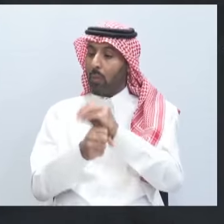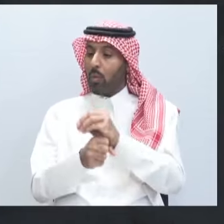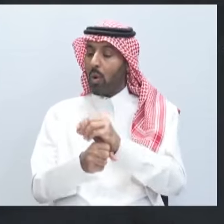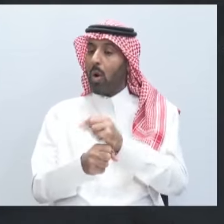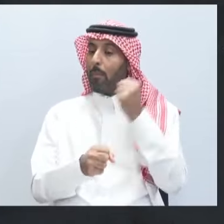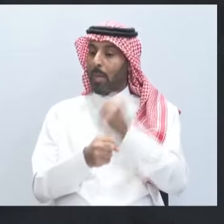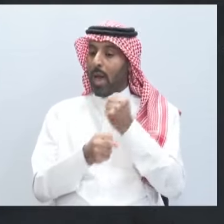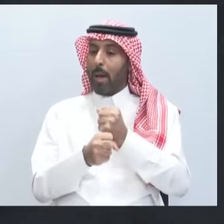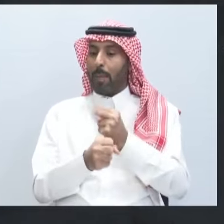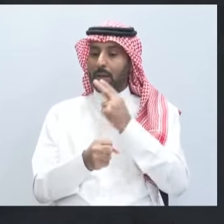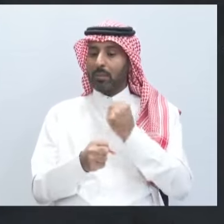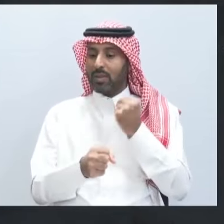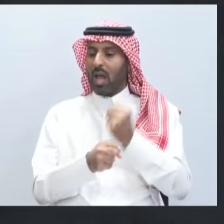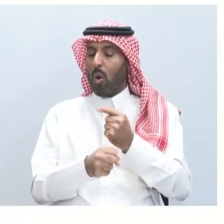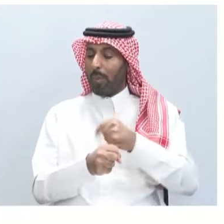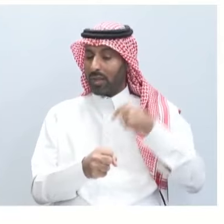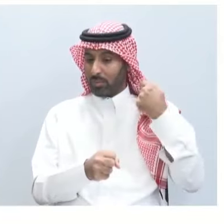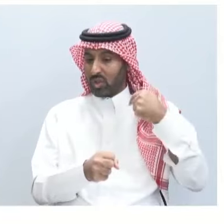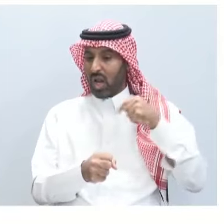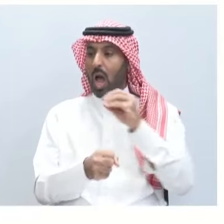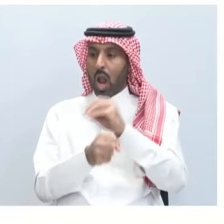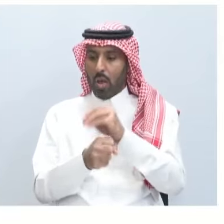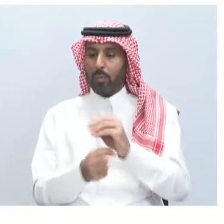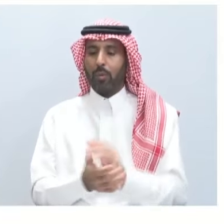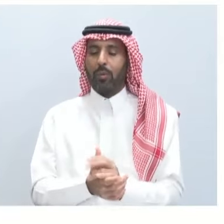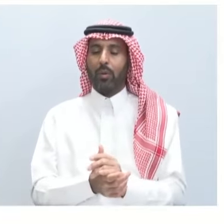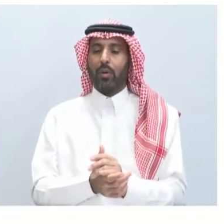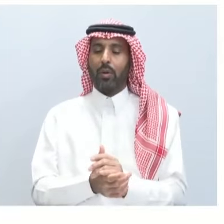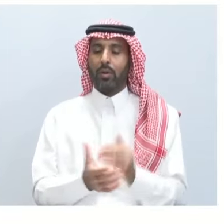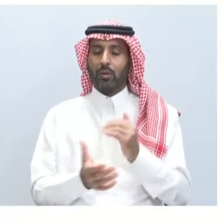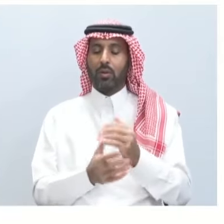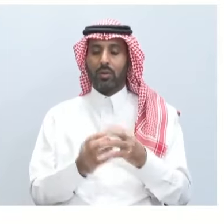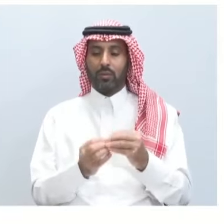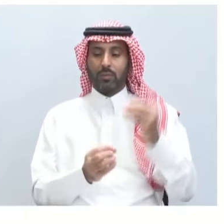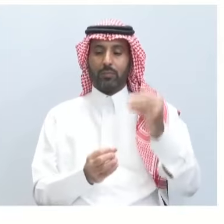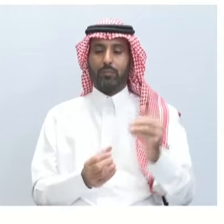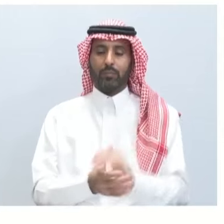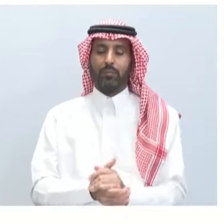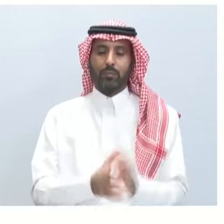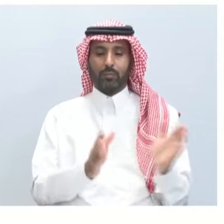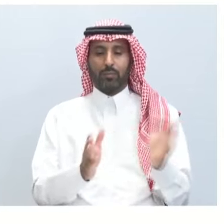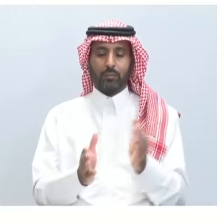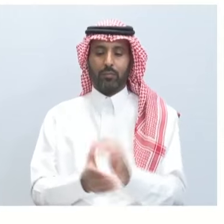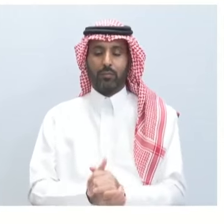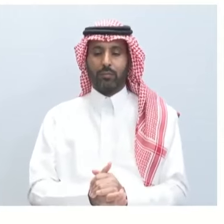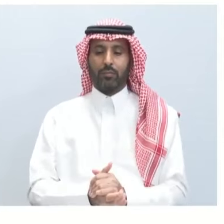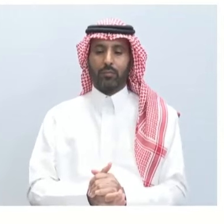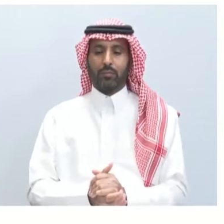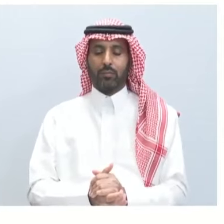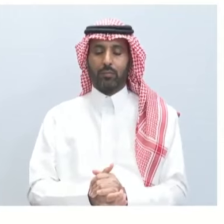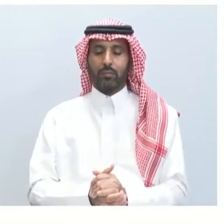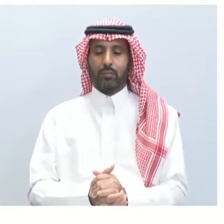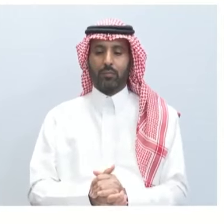ازيكم عليها فهذه هذا معنى موجز حول هذه الايات بعد ذلك نريد ان نتعرف